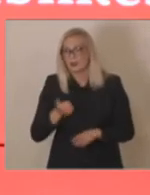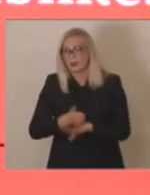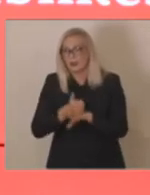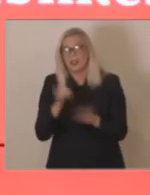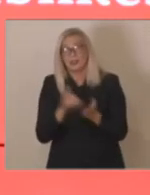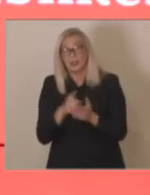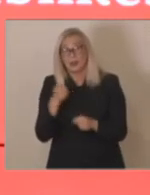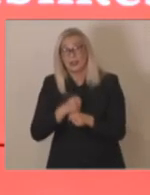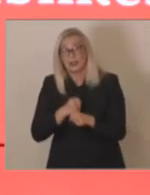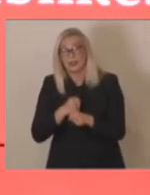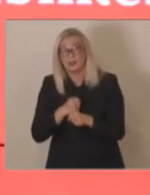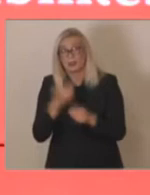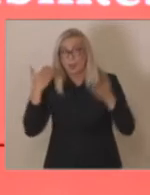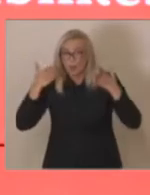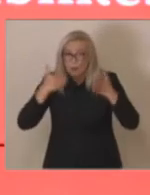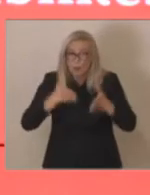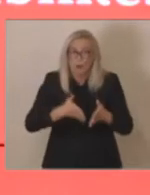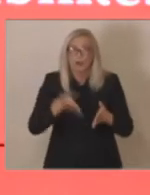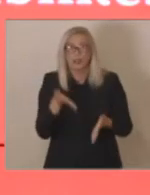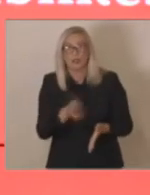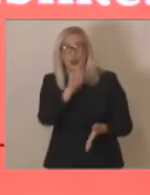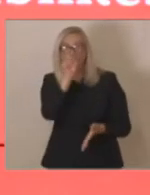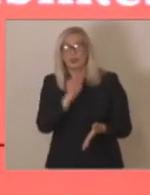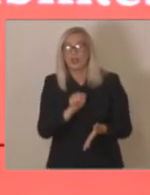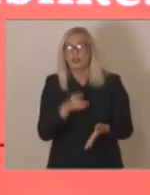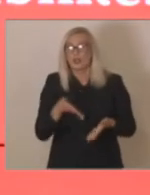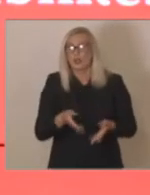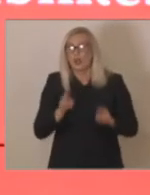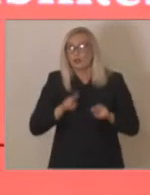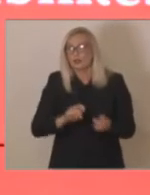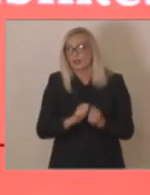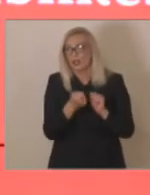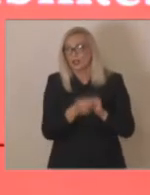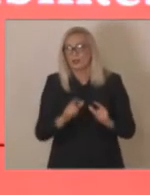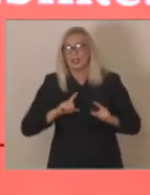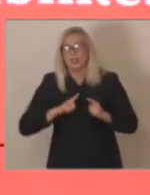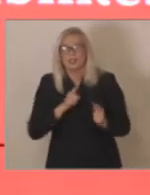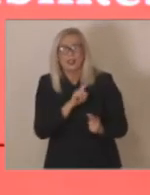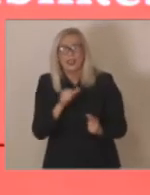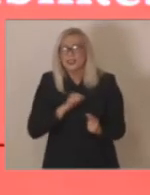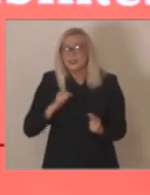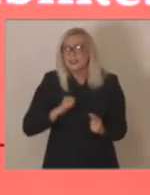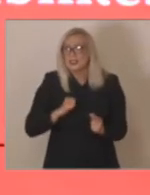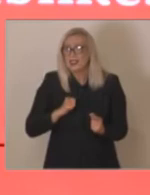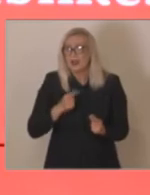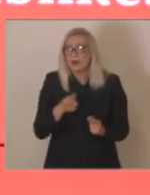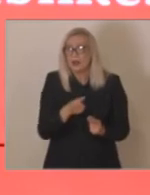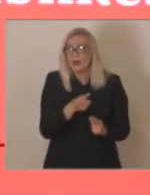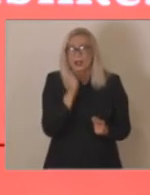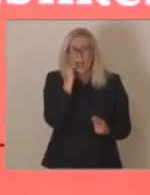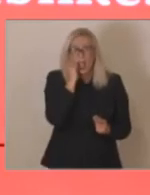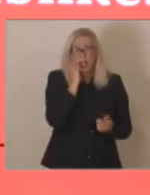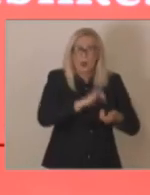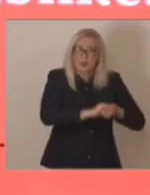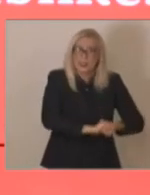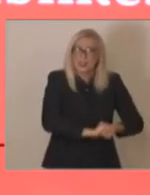да работите пофокусирано на тоа прашање, и тоа може да го смени животот не само на припадниците на таа